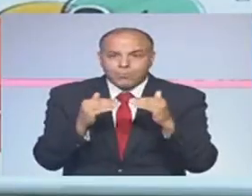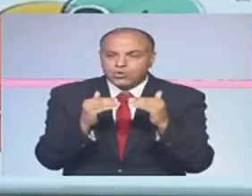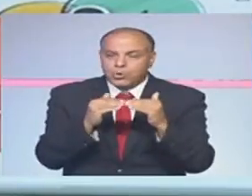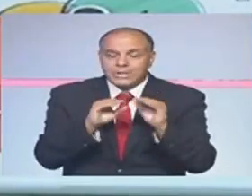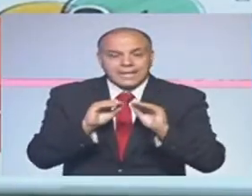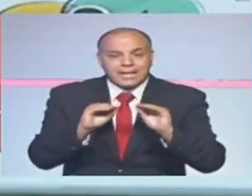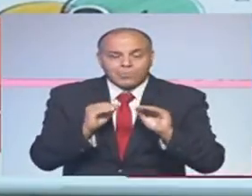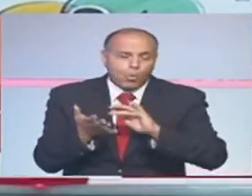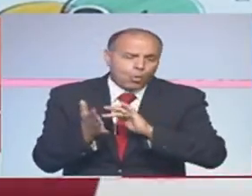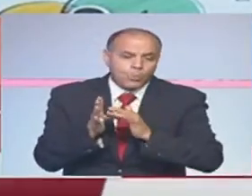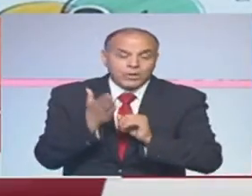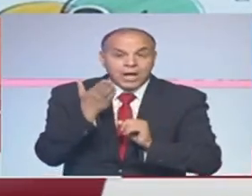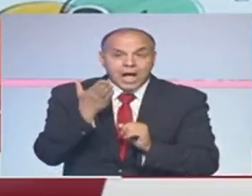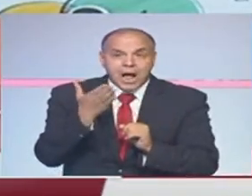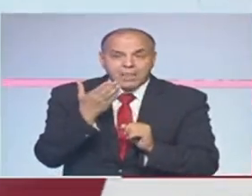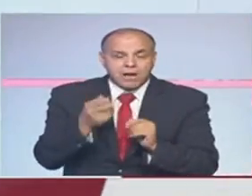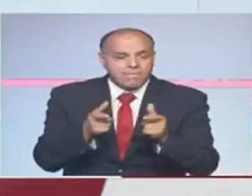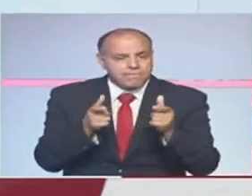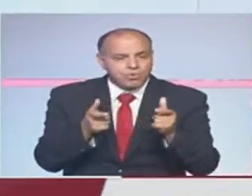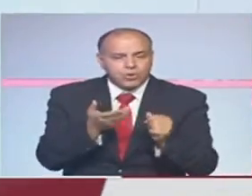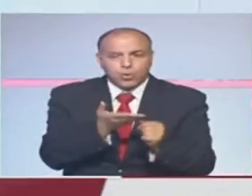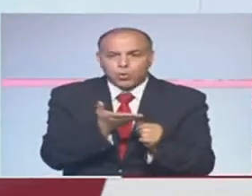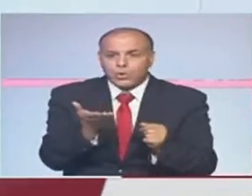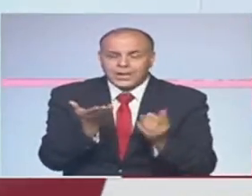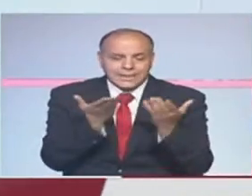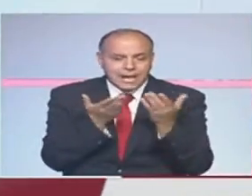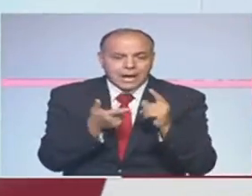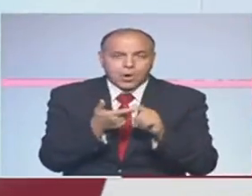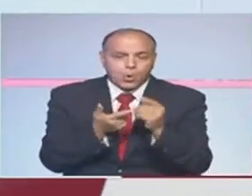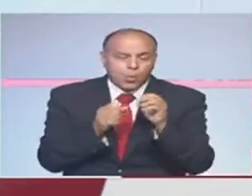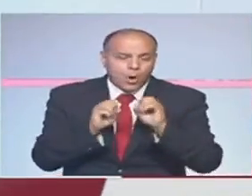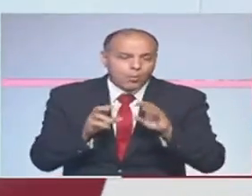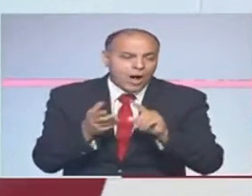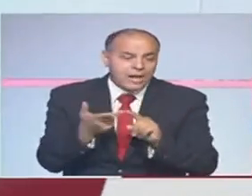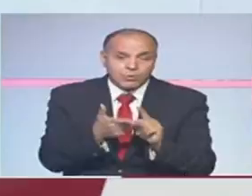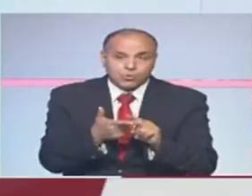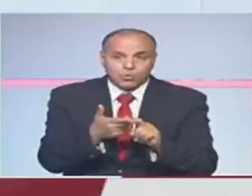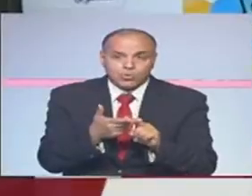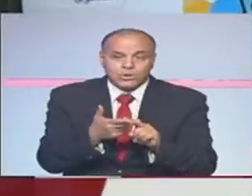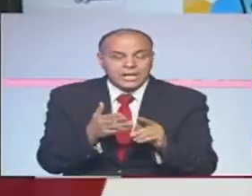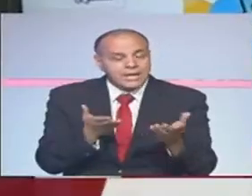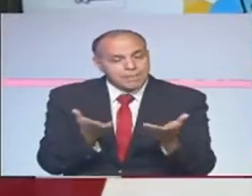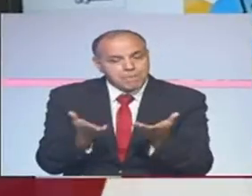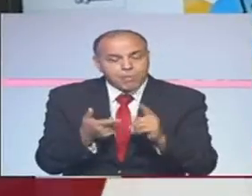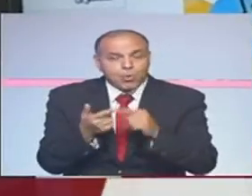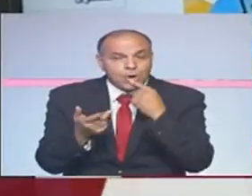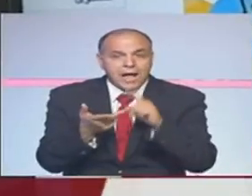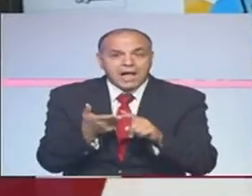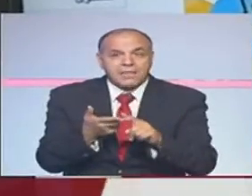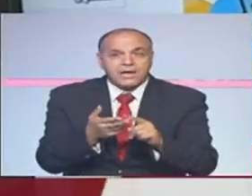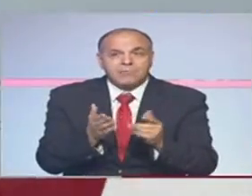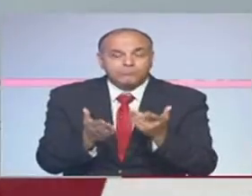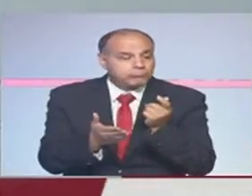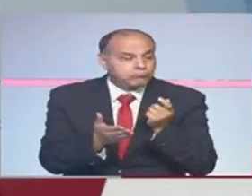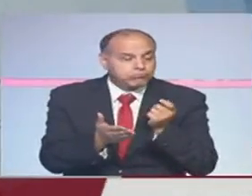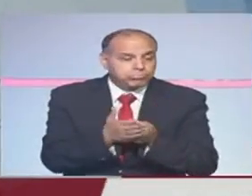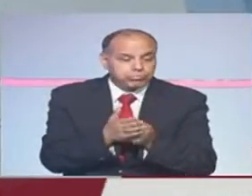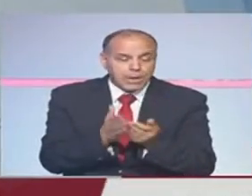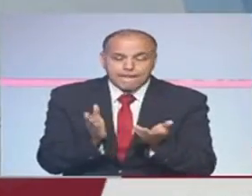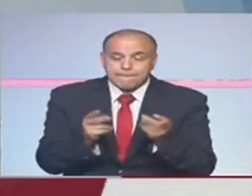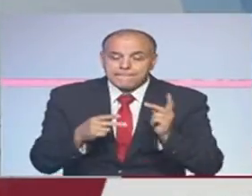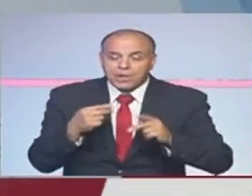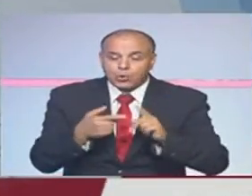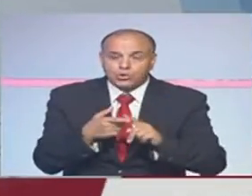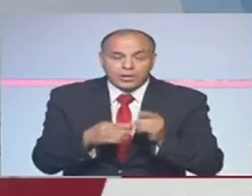التعليميه وتتيح الفرصه للتلاميذ والمدرسين التفاعل من خلال الادوات البيداغوجيه